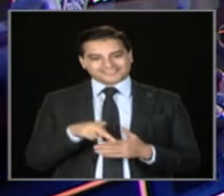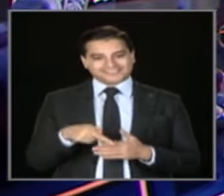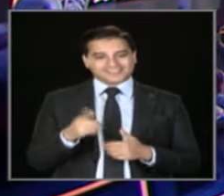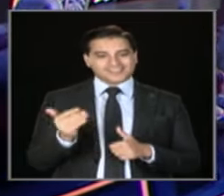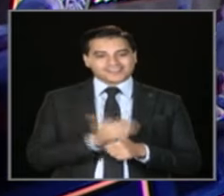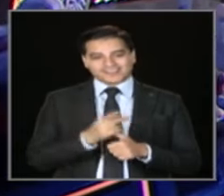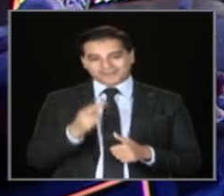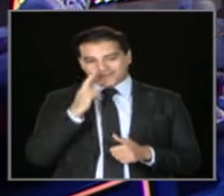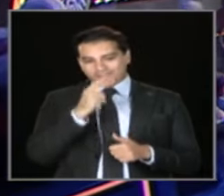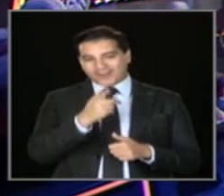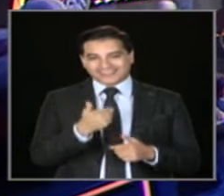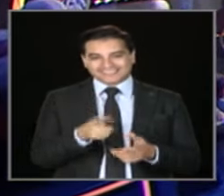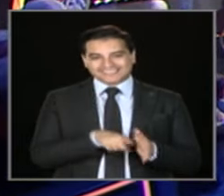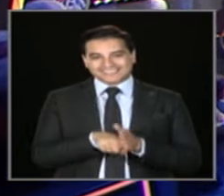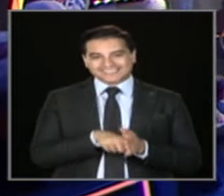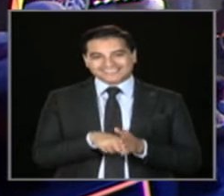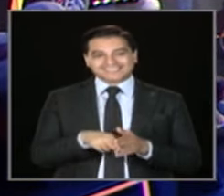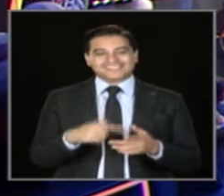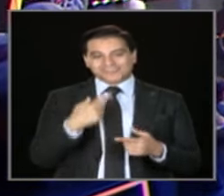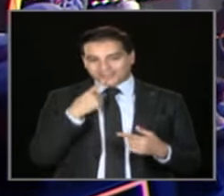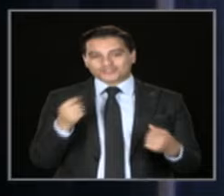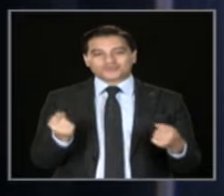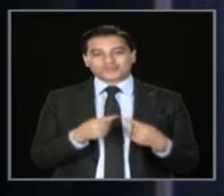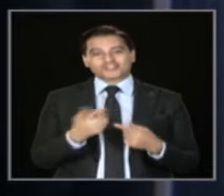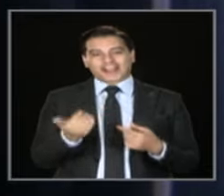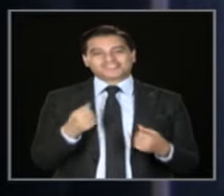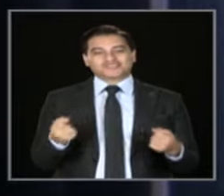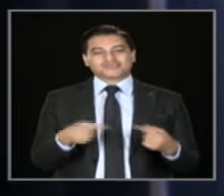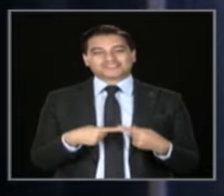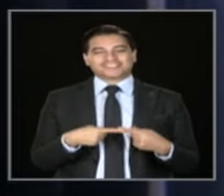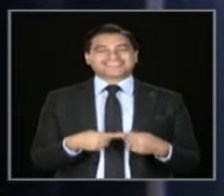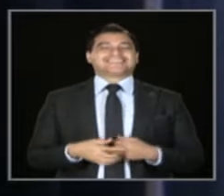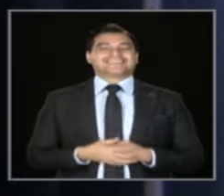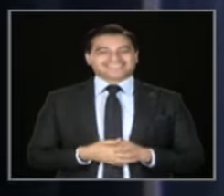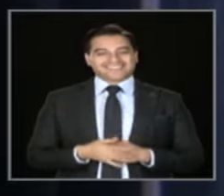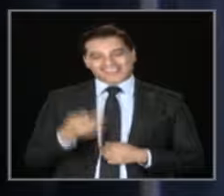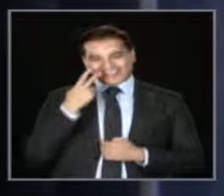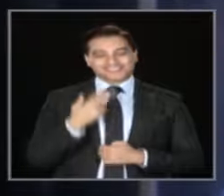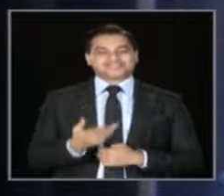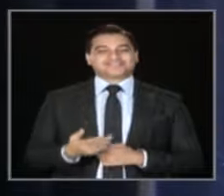محمود بيقول لها ايه بيقول لها سويتش بامر الله سويتش اه سويتش محمود بيقول لها سويتش ماشي